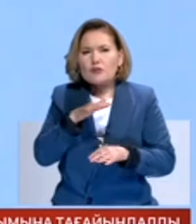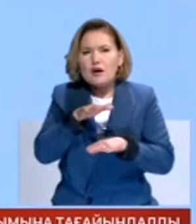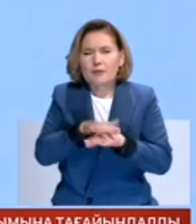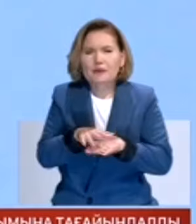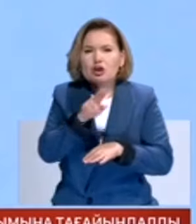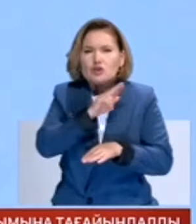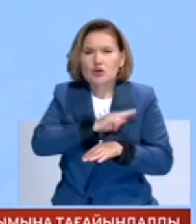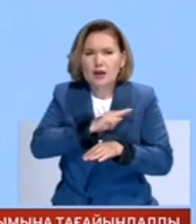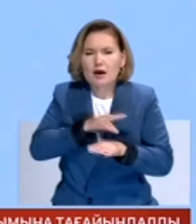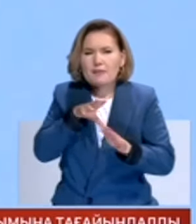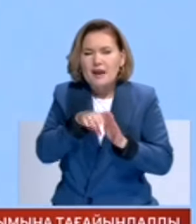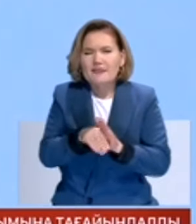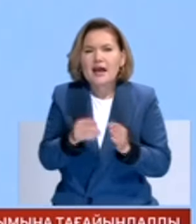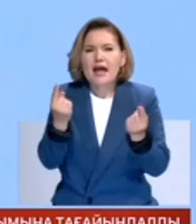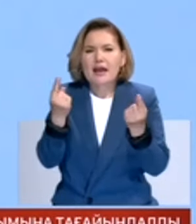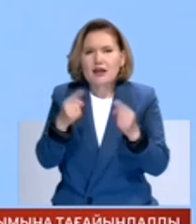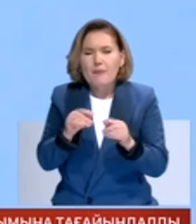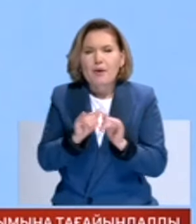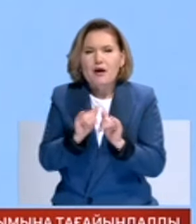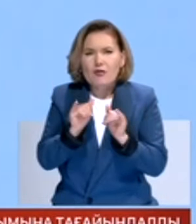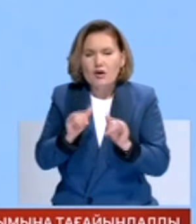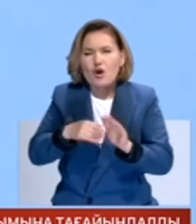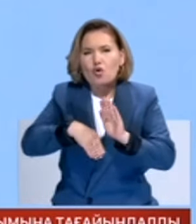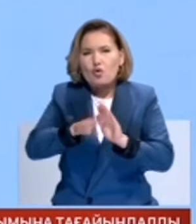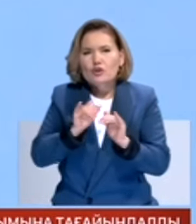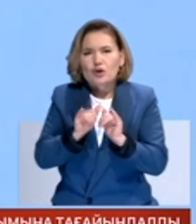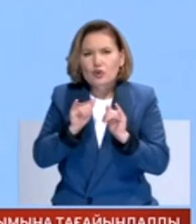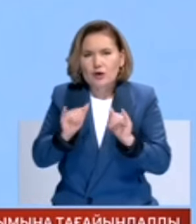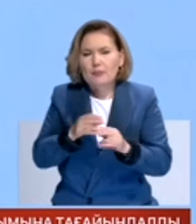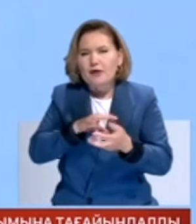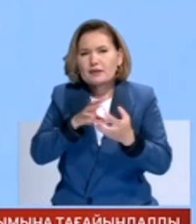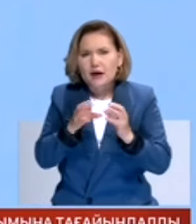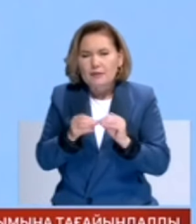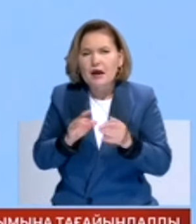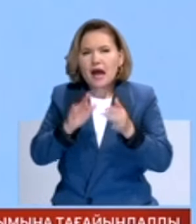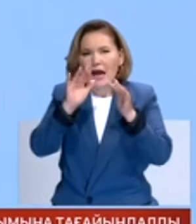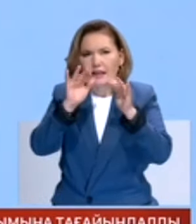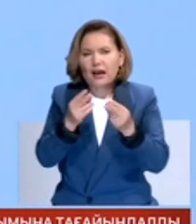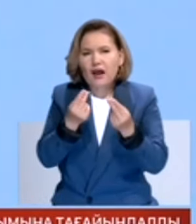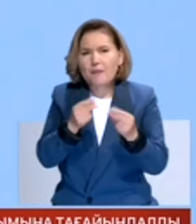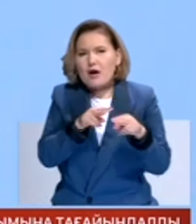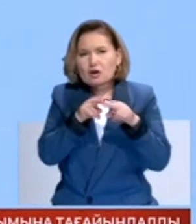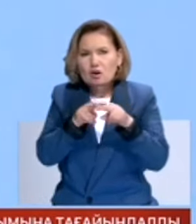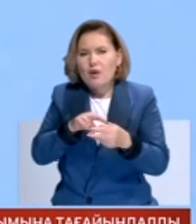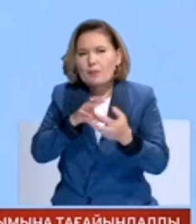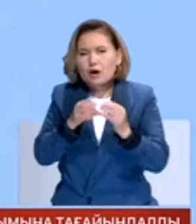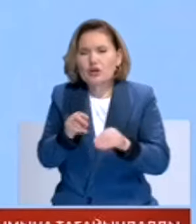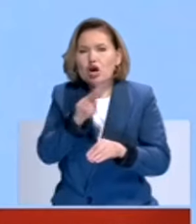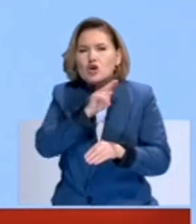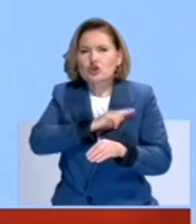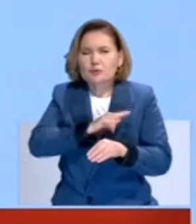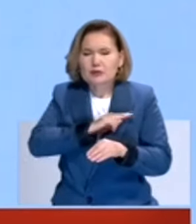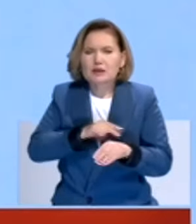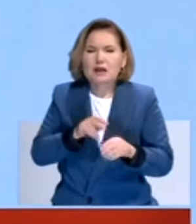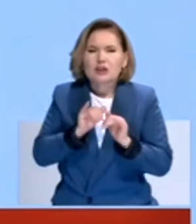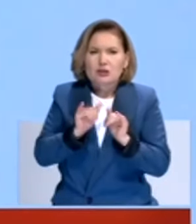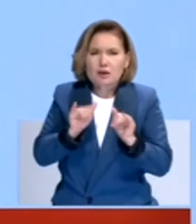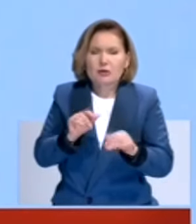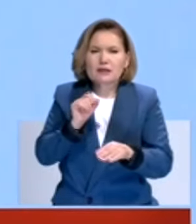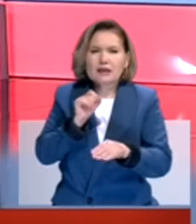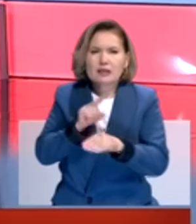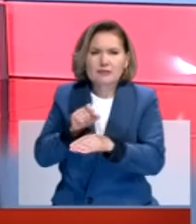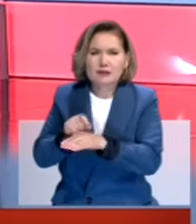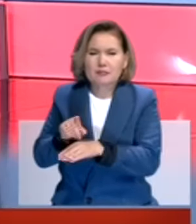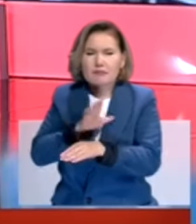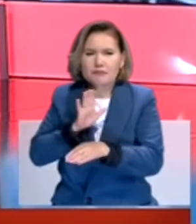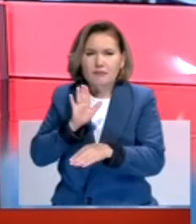банктің қызметіне, соның ішінде инфляцияны одан әрі тұрақтандыру және цифрлық қаржылық инфрақұрылым жасау жөнінде бірқатар тапсырма берді.